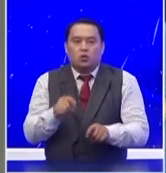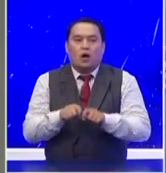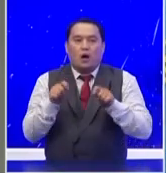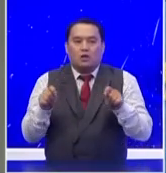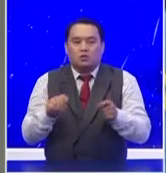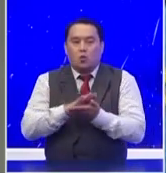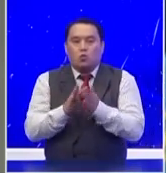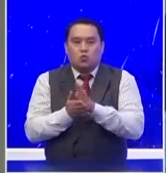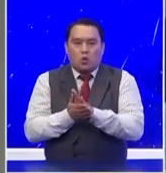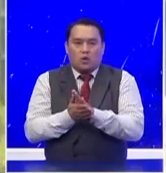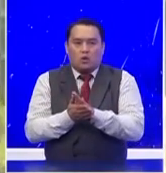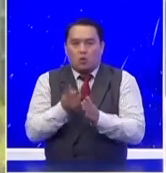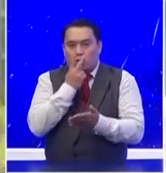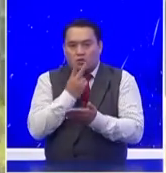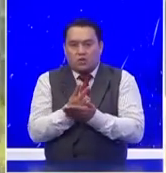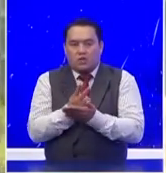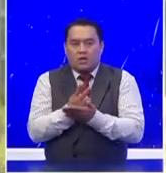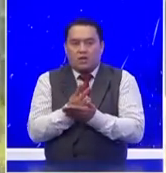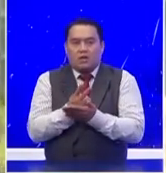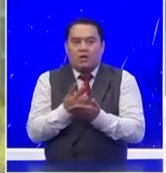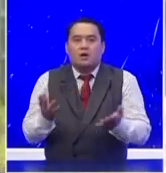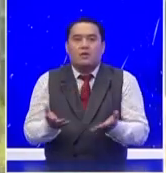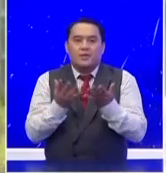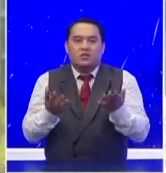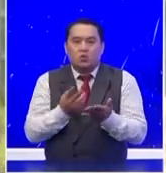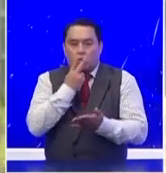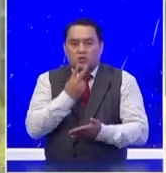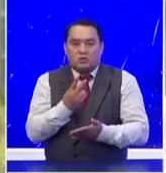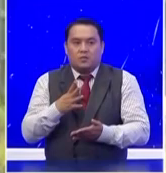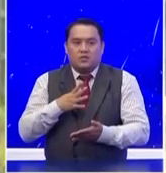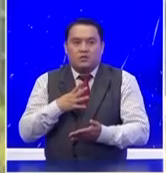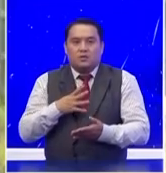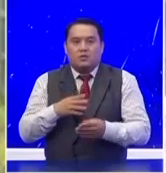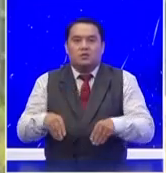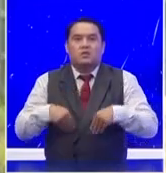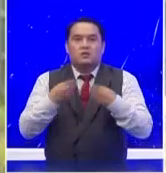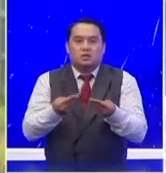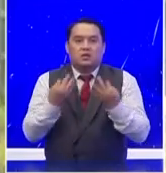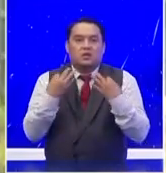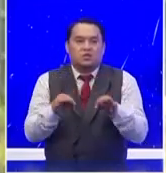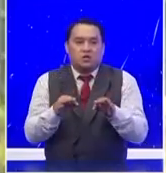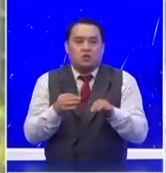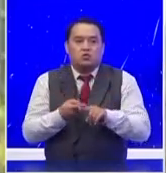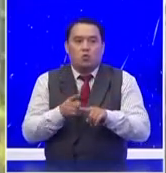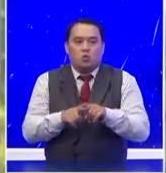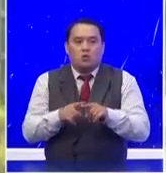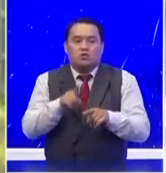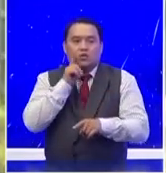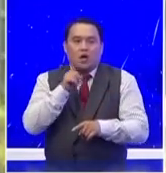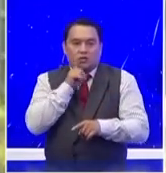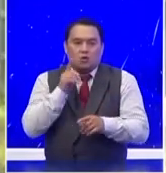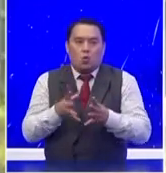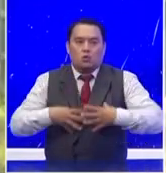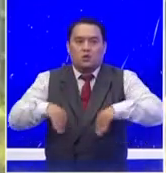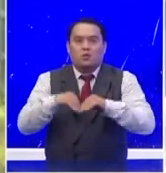бүкіл условияларды көрсетті, жеңілдіктерді көрсетті, сонымен бірге бізге сертификат берді. Сол себептен біз осы жас